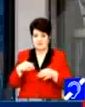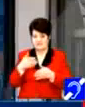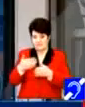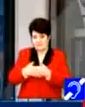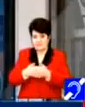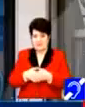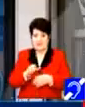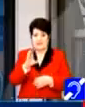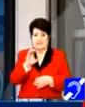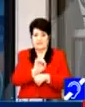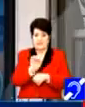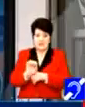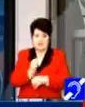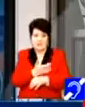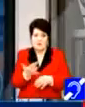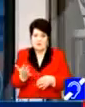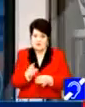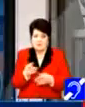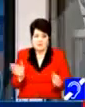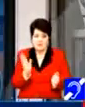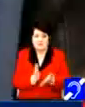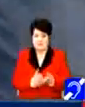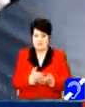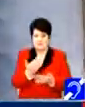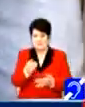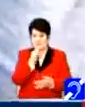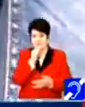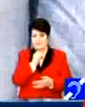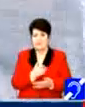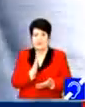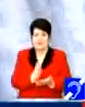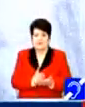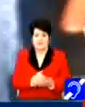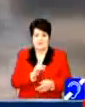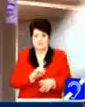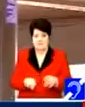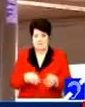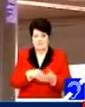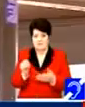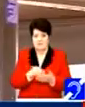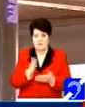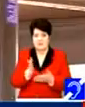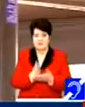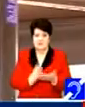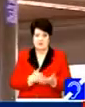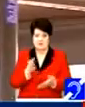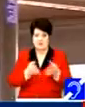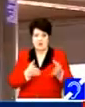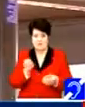între stații, practic la orice pas, mai accesibile sunt țigările din tutun decât pâinea și